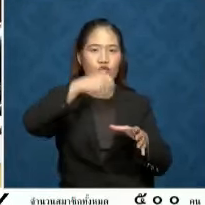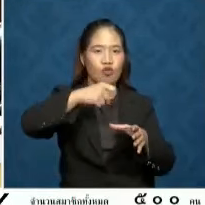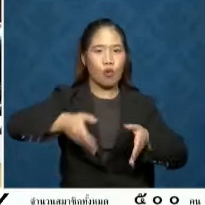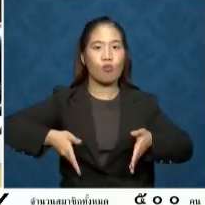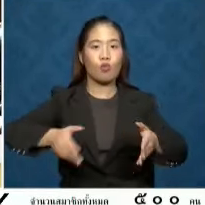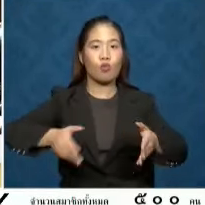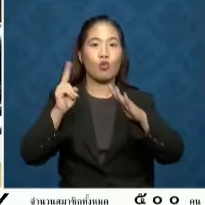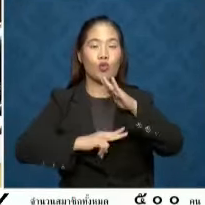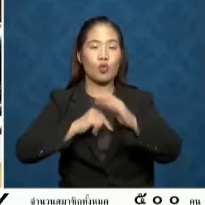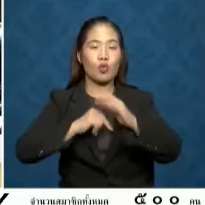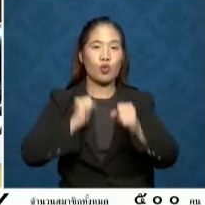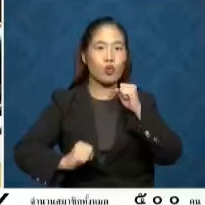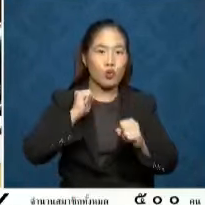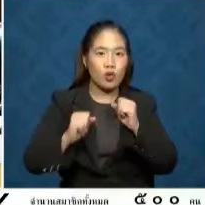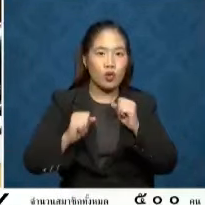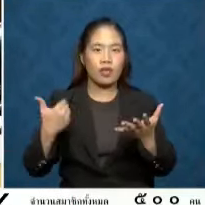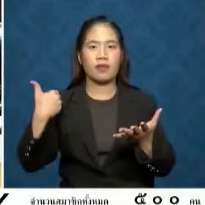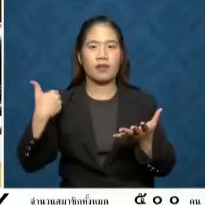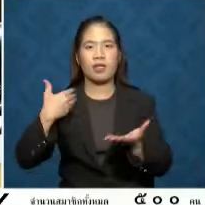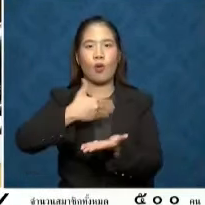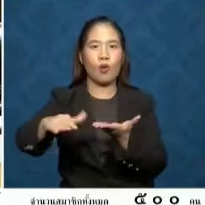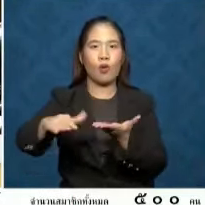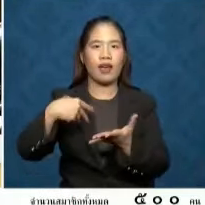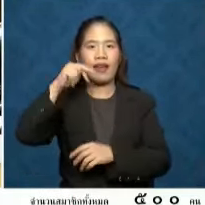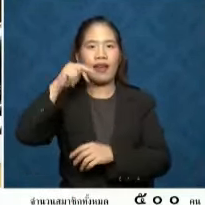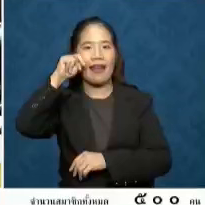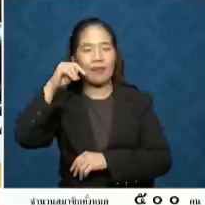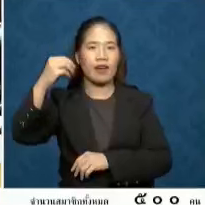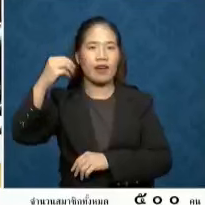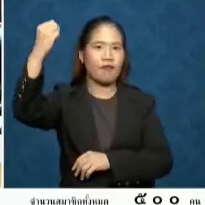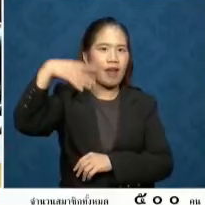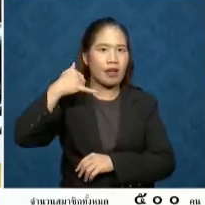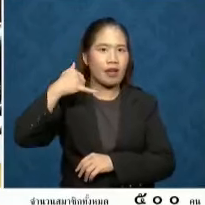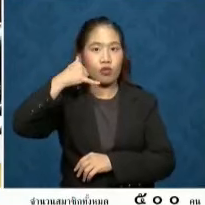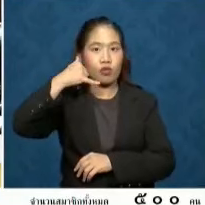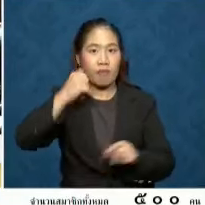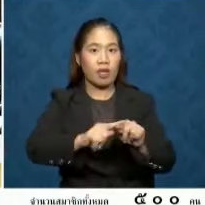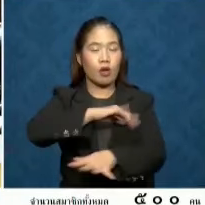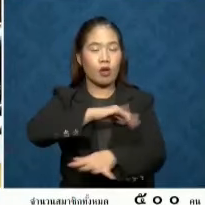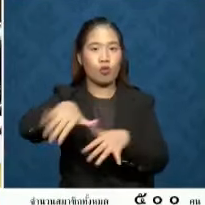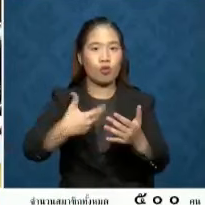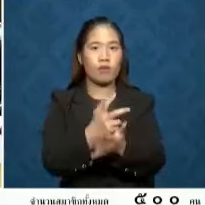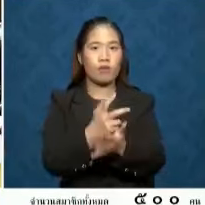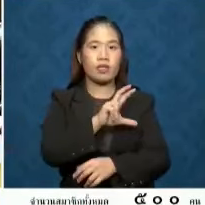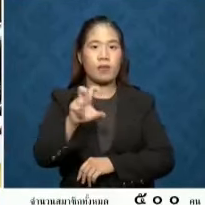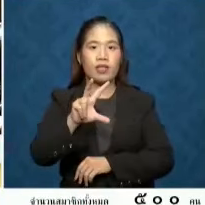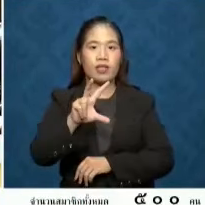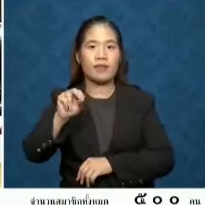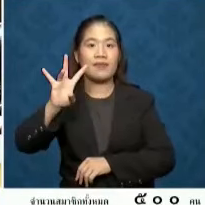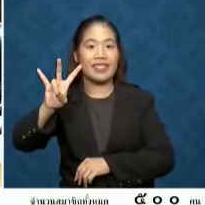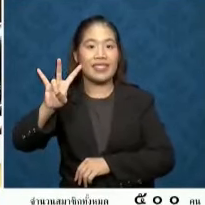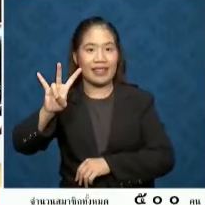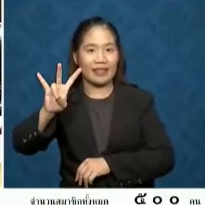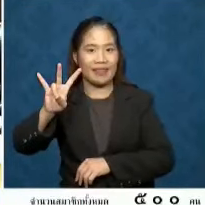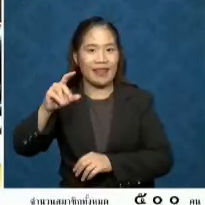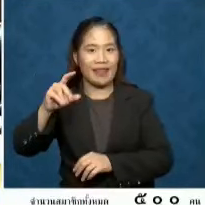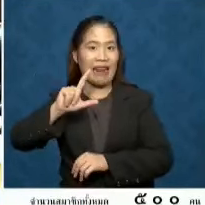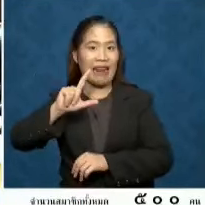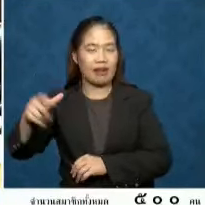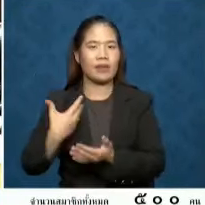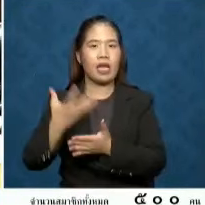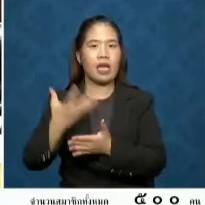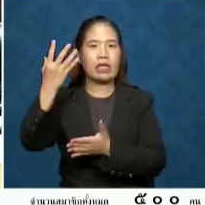ายค่ารถยานเกาะล้อยาง 8x8 โอนไปจ่ายค่าน้ำค่าไฟค่าโทรศัพท์รวมๆ337ล้านบาทที่เป็นงบเหลือใช้จากโครงการอื่น